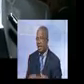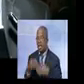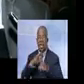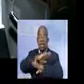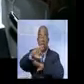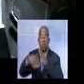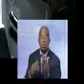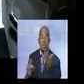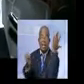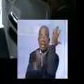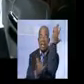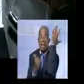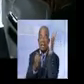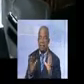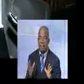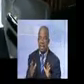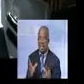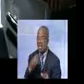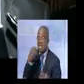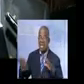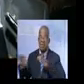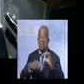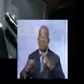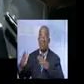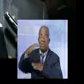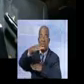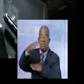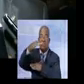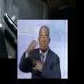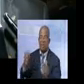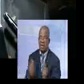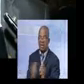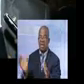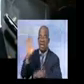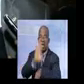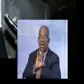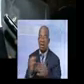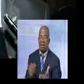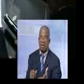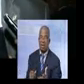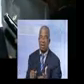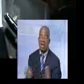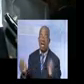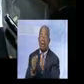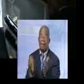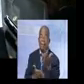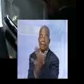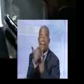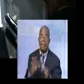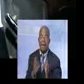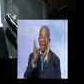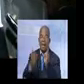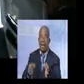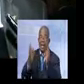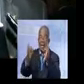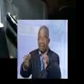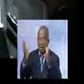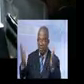Kavali-Sessos-Sassandra, qui est partagé par la Côte d'Ivoire, la Guinée et le Libéria, et le système de